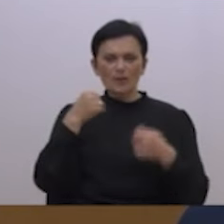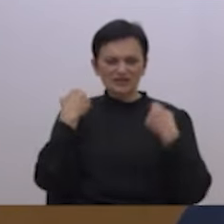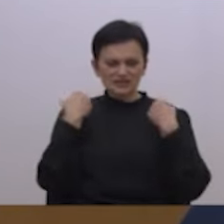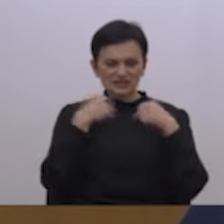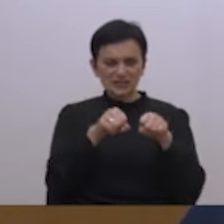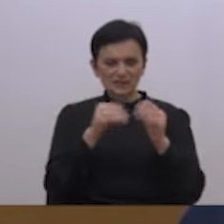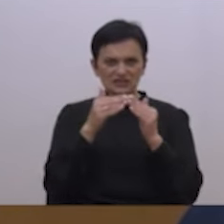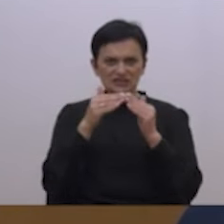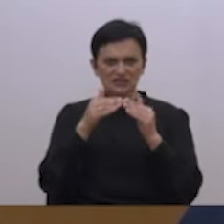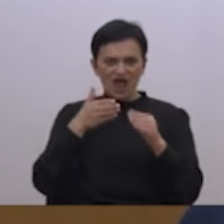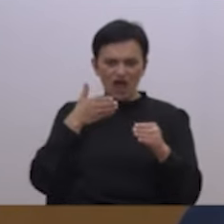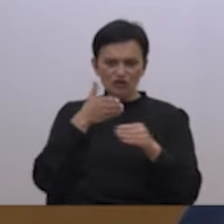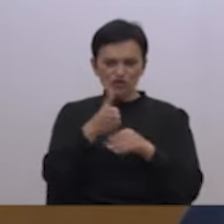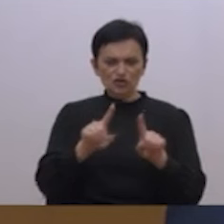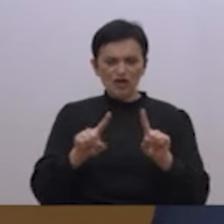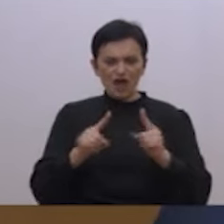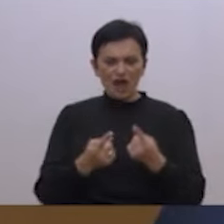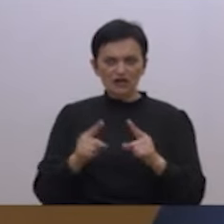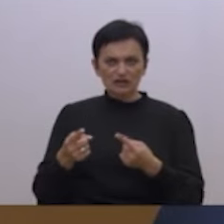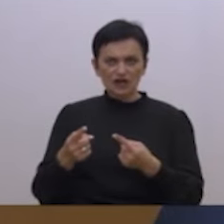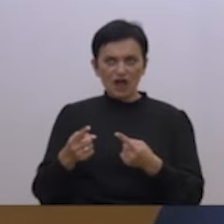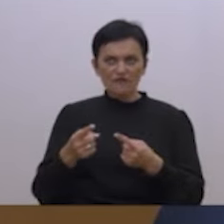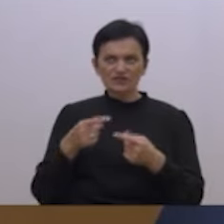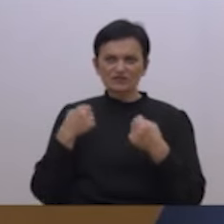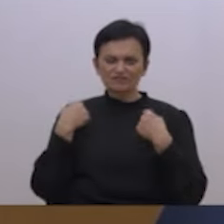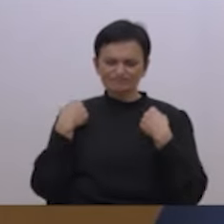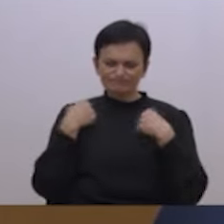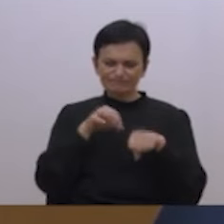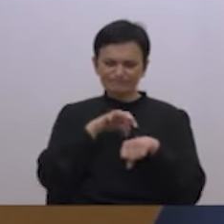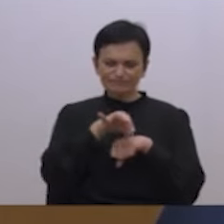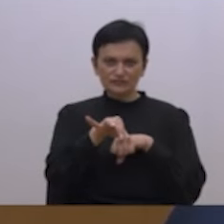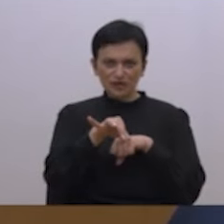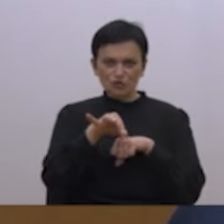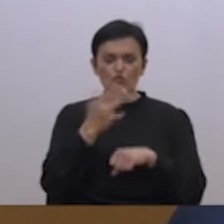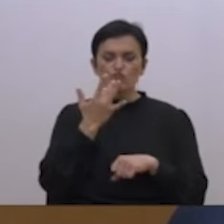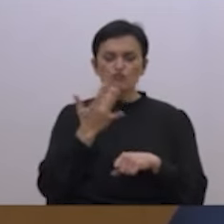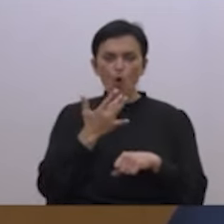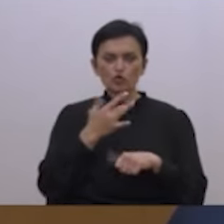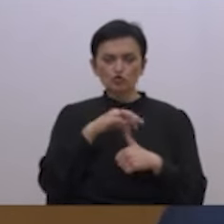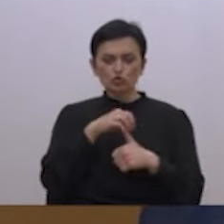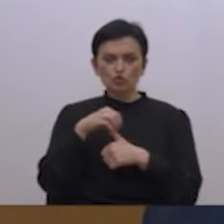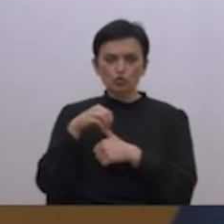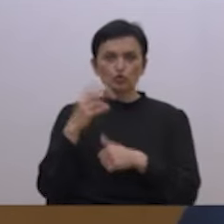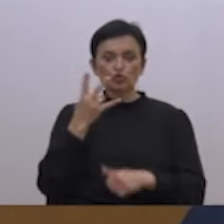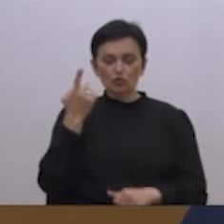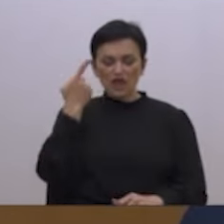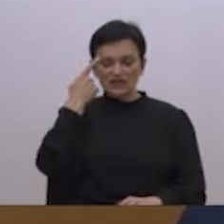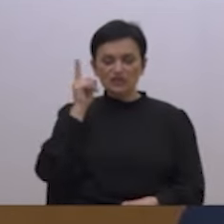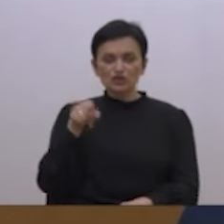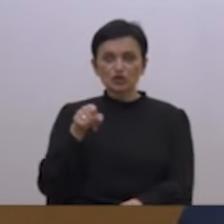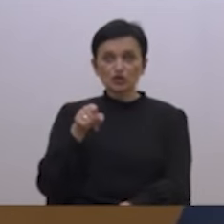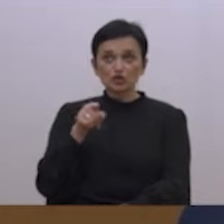უვარდებით, აკავებთ, სასიკვდილოდ ცემთ მათ შორის პოლიტიკურ ლიდერებს, უნდა იცოდეთ,